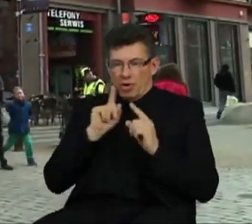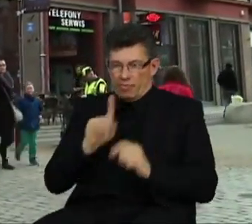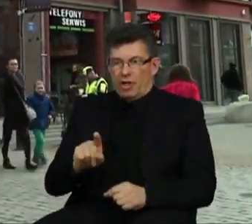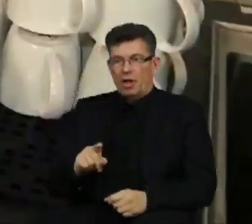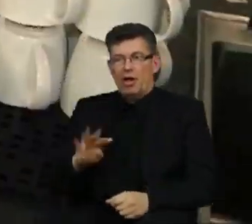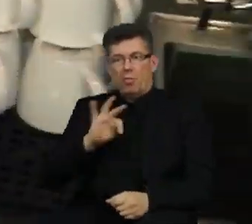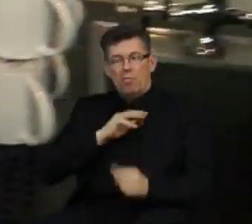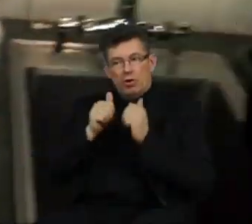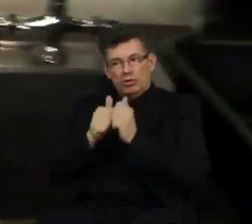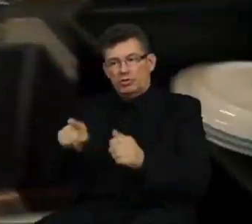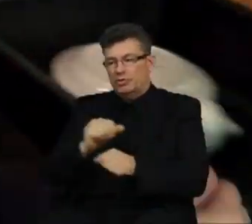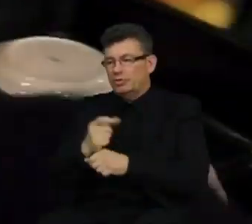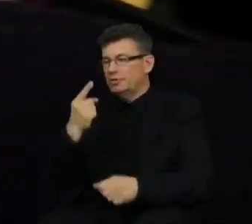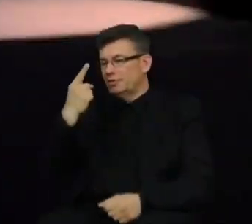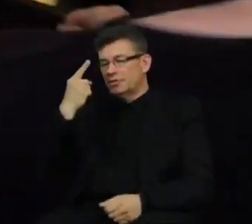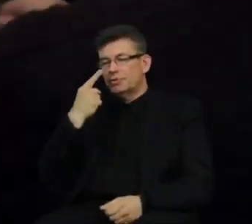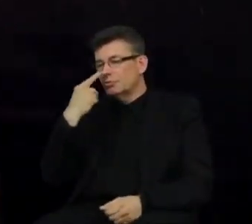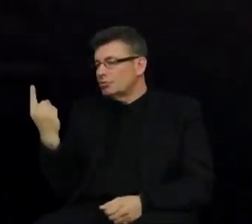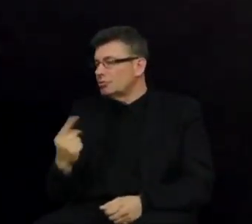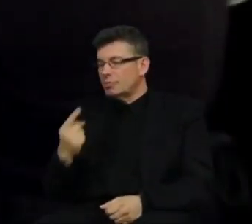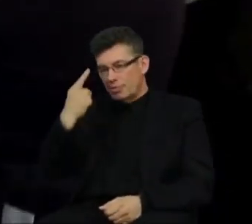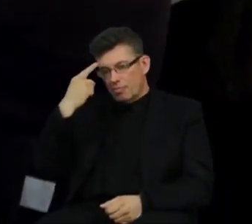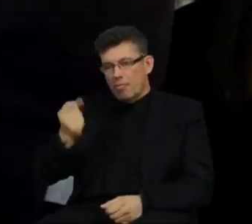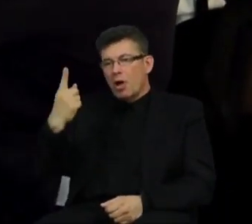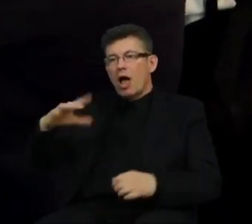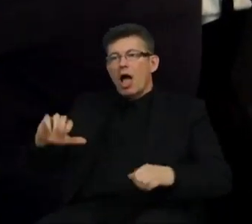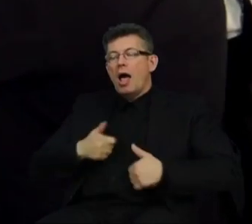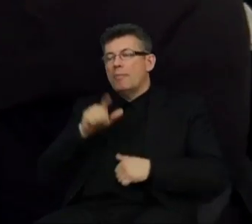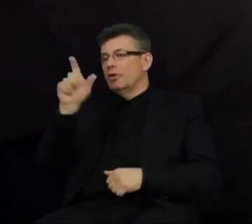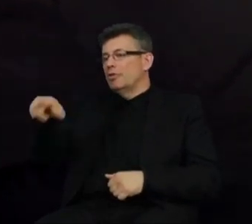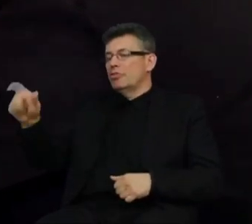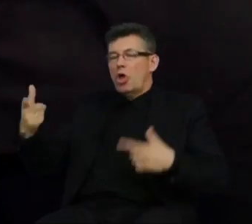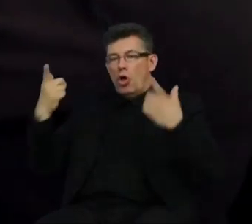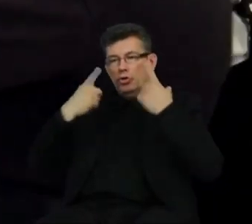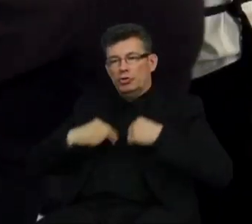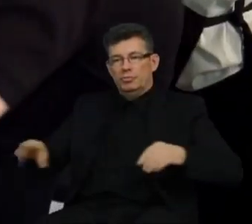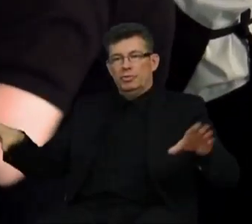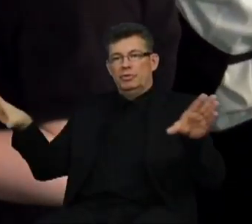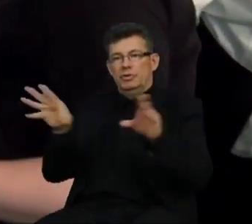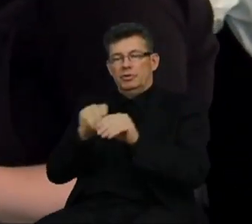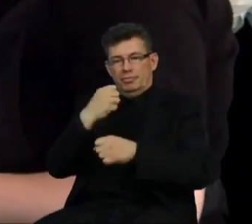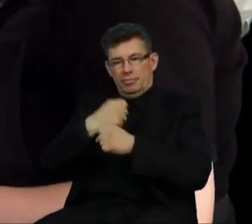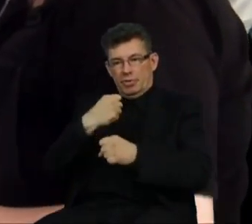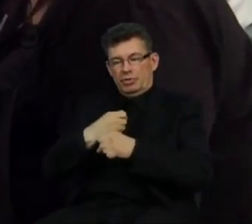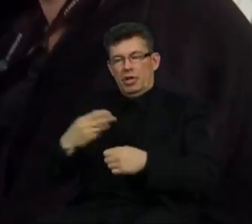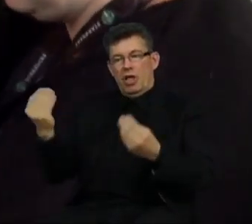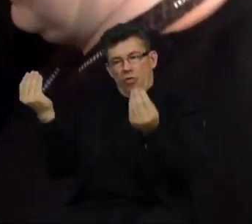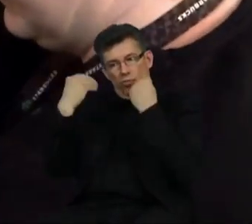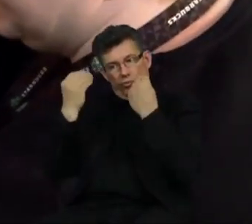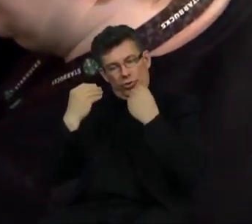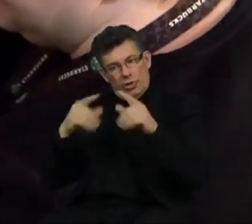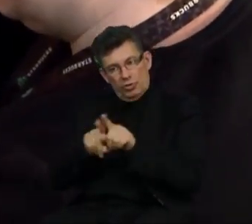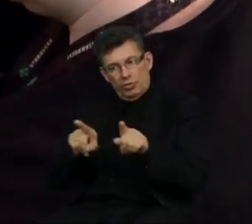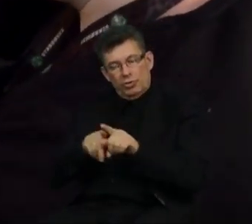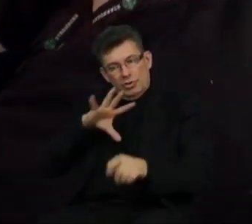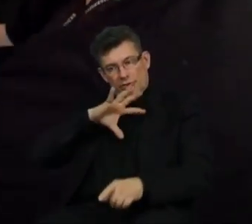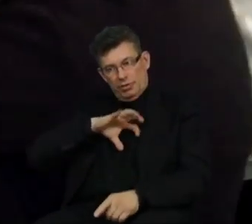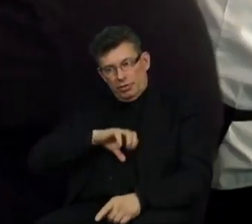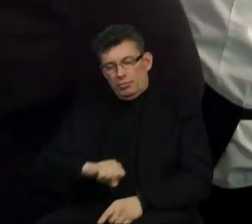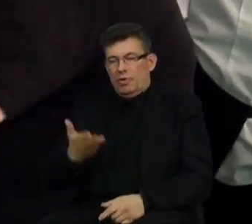Moim zdaniem to jest świetny pomysł, żeby takie osoby z nami pracowały. To też nas bardzo dużo uczy, cierpliwości, bardzo dużo nam daje